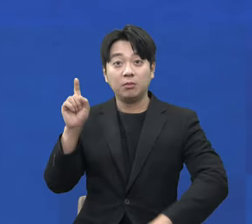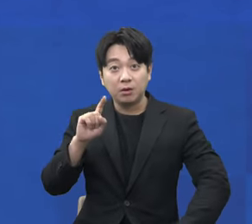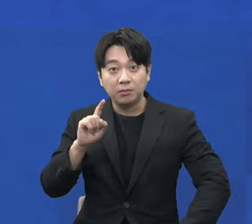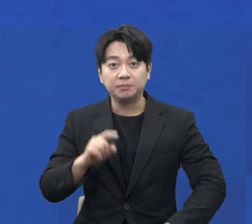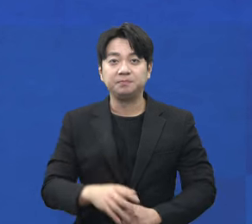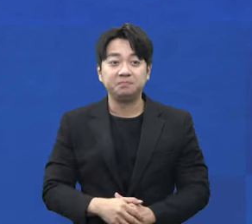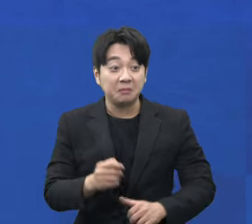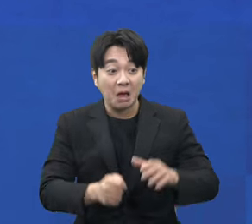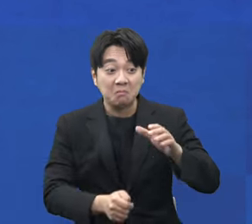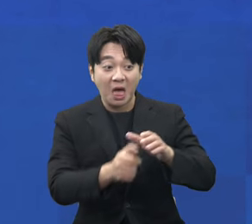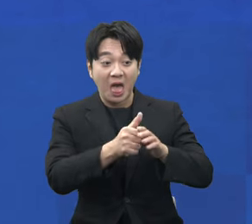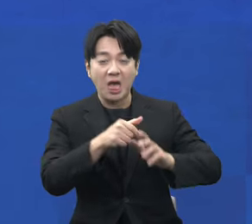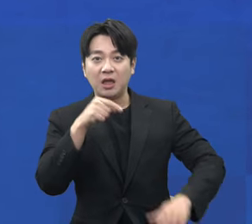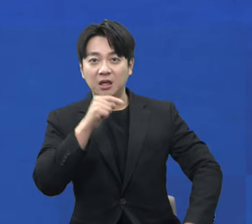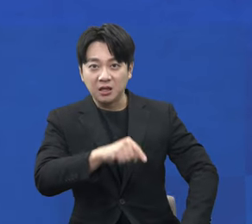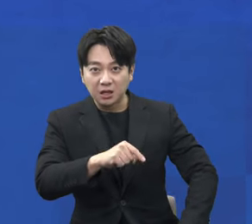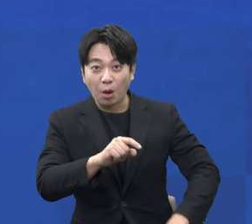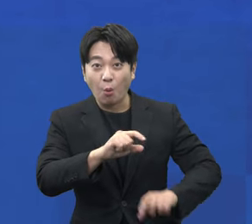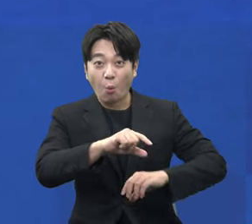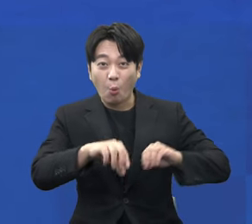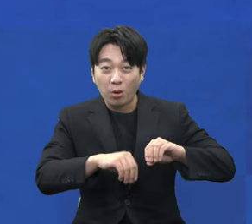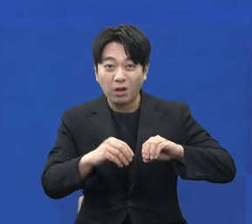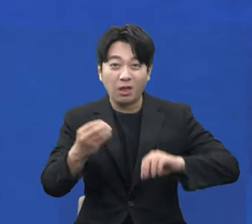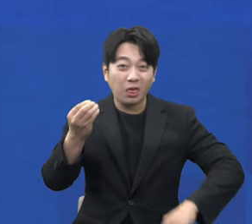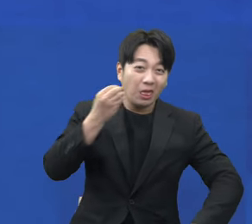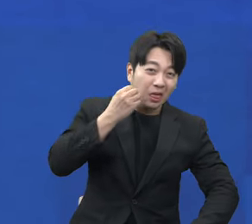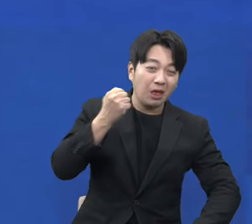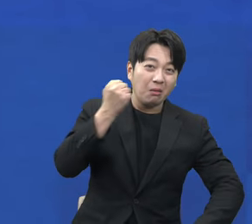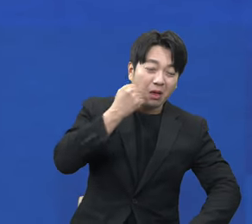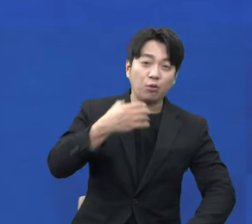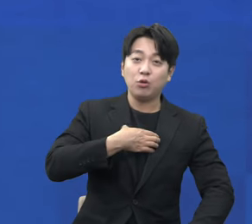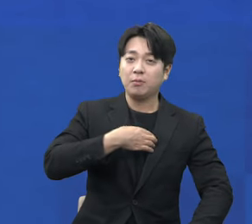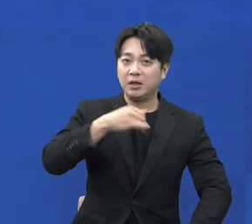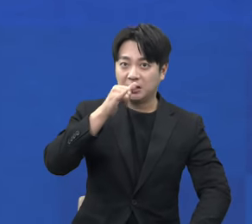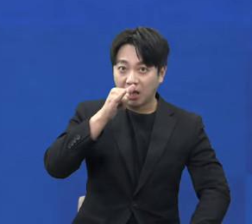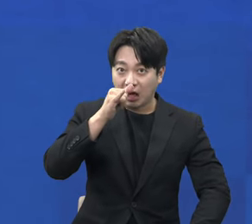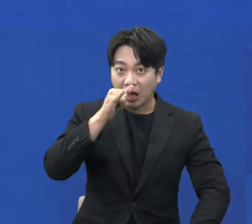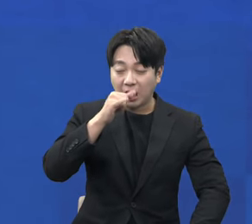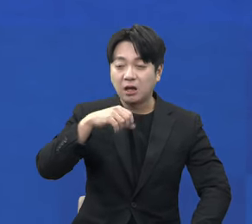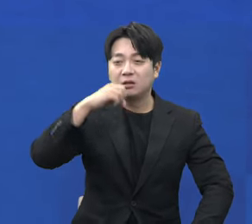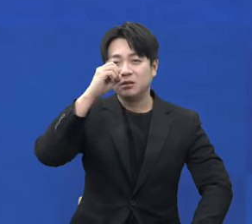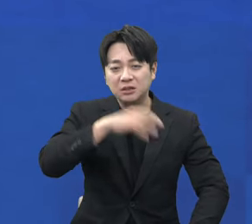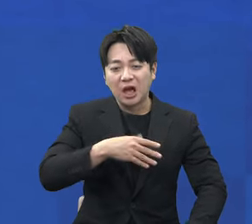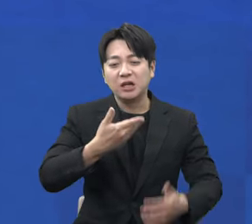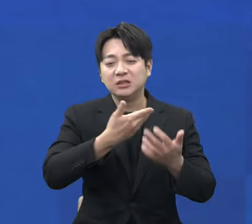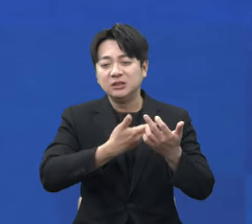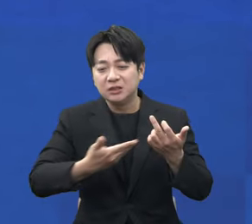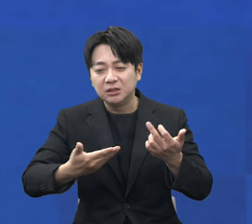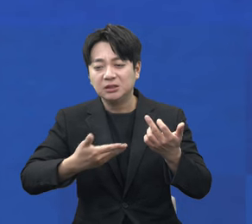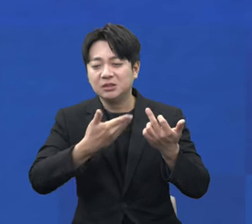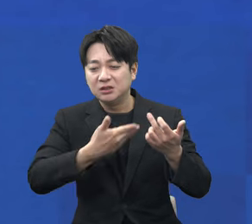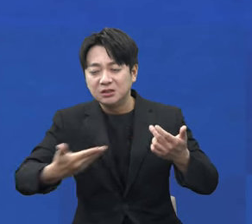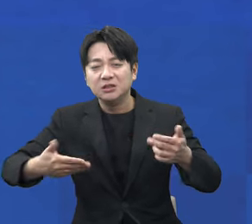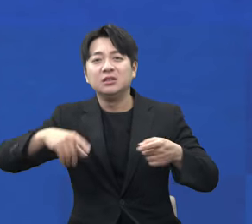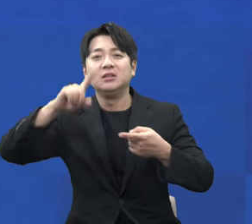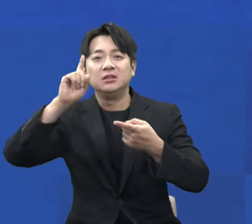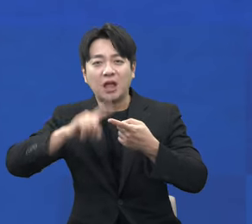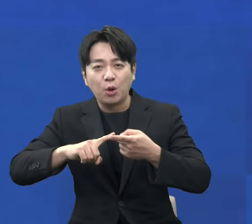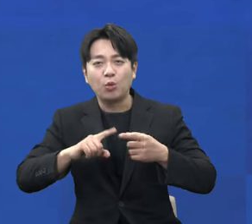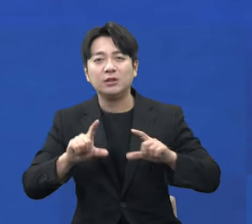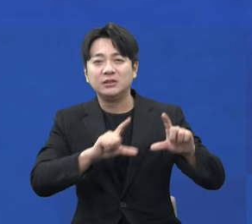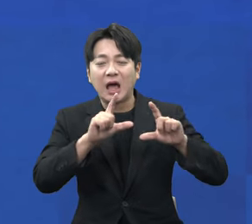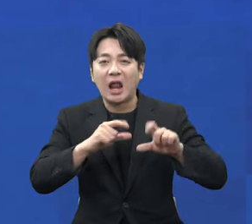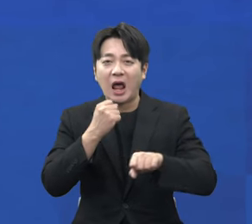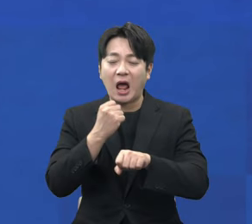계란으로 파헤치기다. 바람 부는 대로 물결치는 대로 살아라. 그 비겁한 교훈에